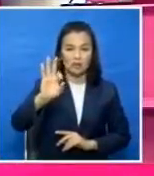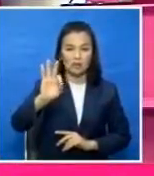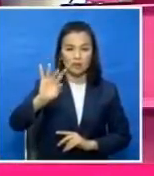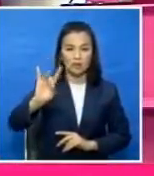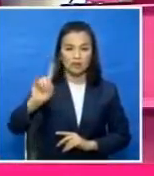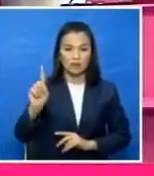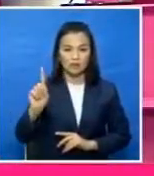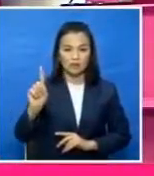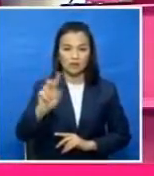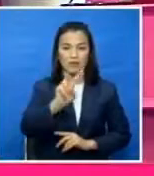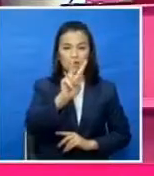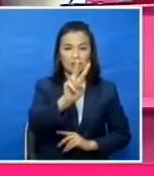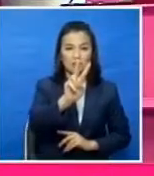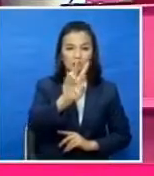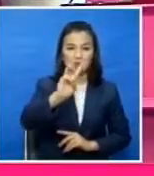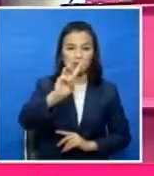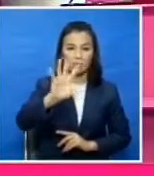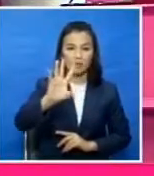2656981